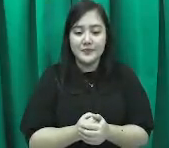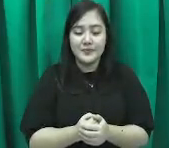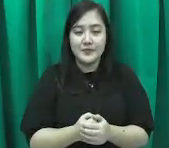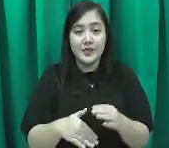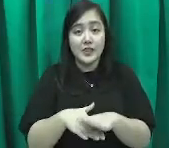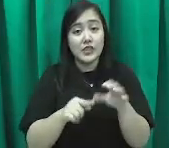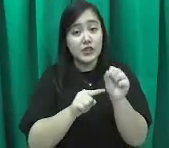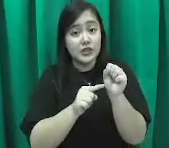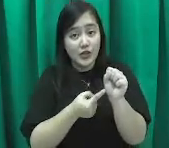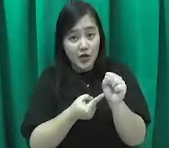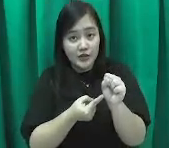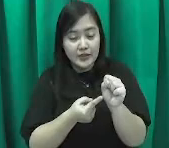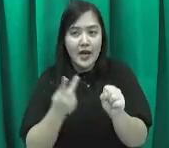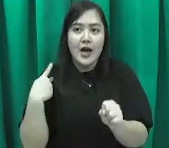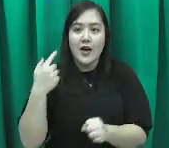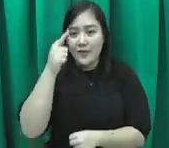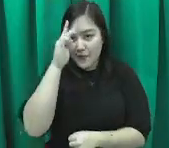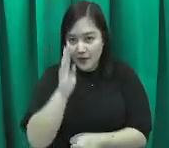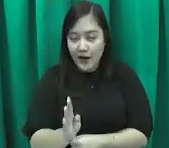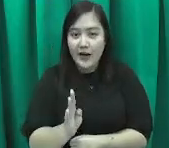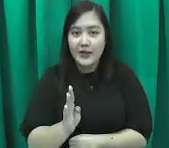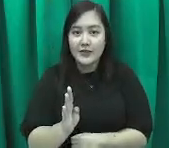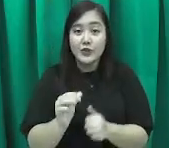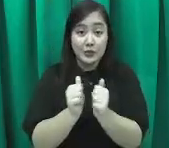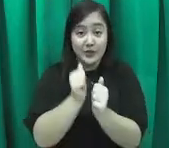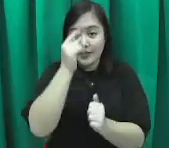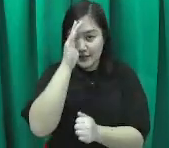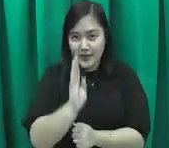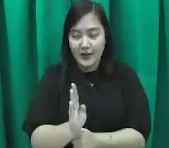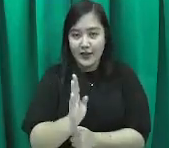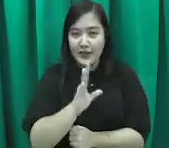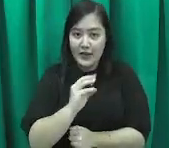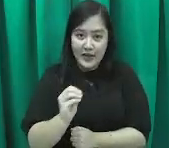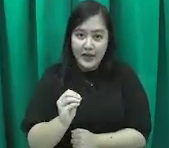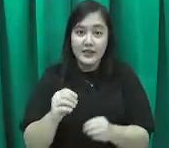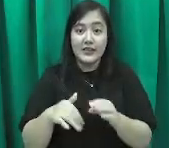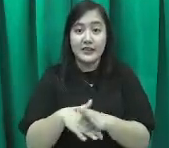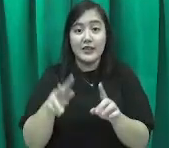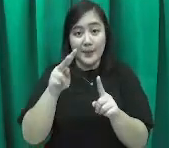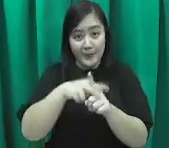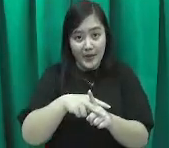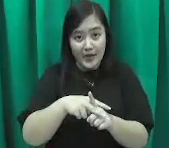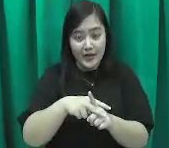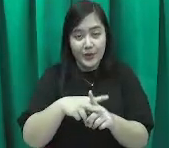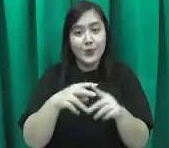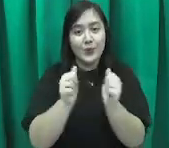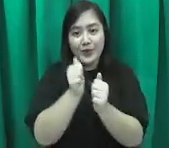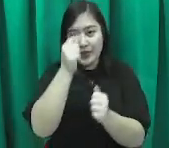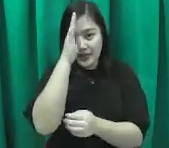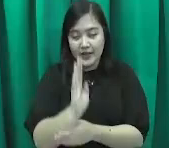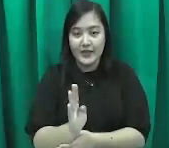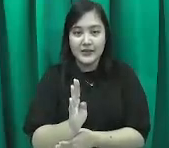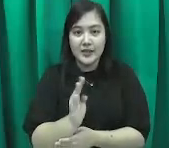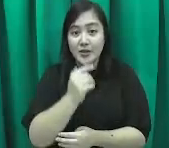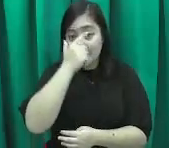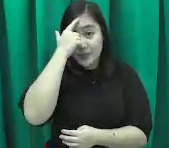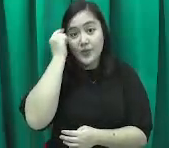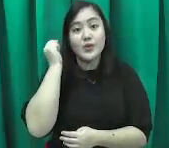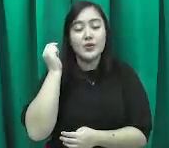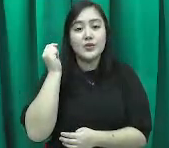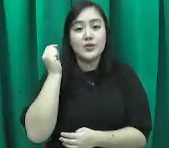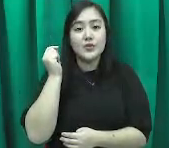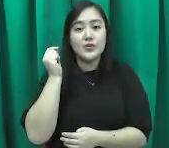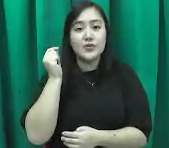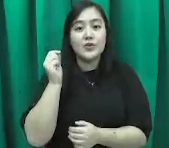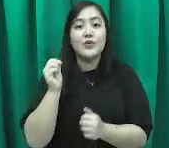execution hanggang sa tuloy-tuloy po. Dapat hindi po natin tinatanggal ang Panginoon kasi nandiyan dyan ang victory. Amen. Kung kasama natin ang Panginoon,